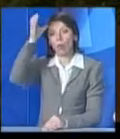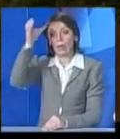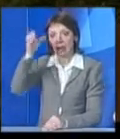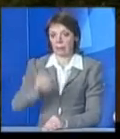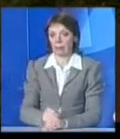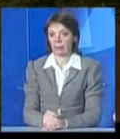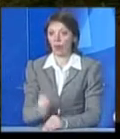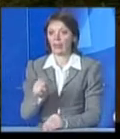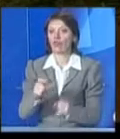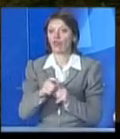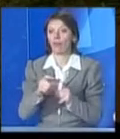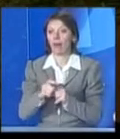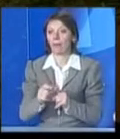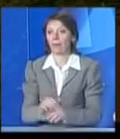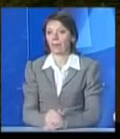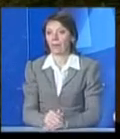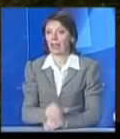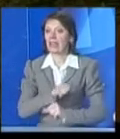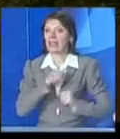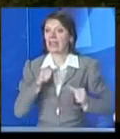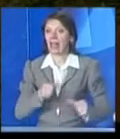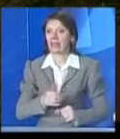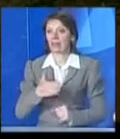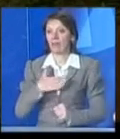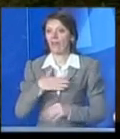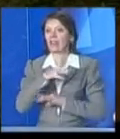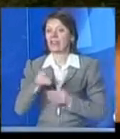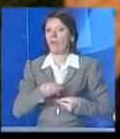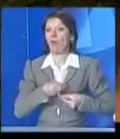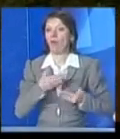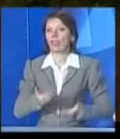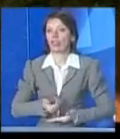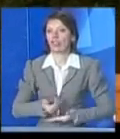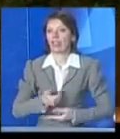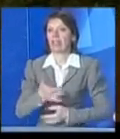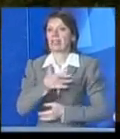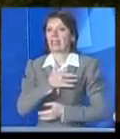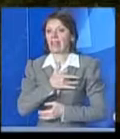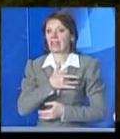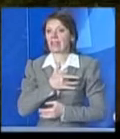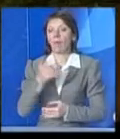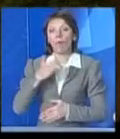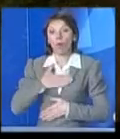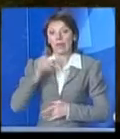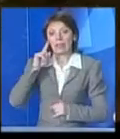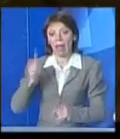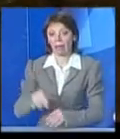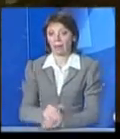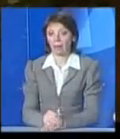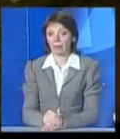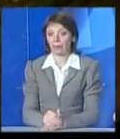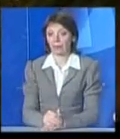мудрість. Оце слова «серце моє стає походить життя». І знову «серце моє стає походить життя». І тоді,